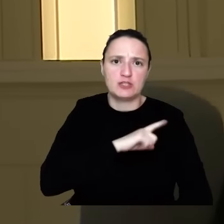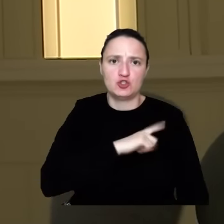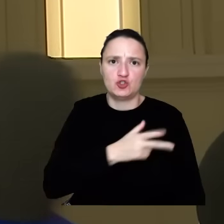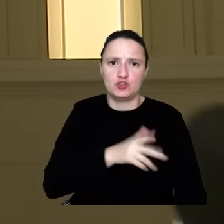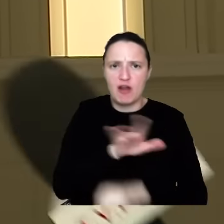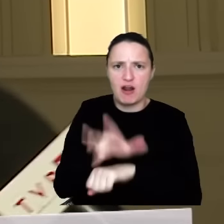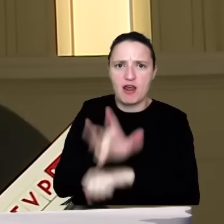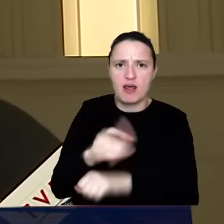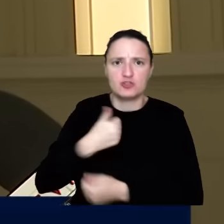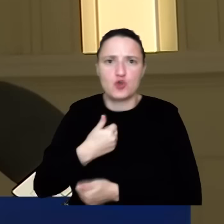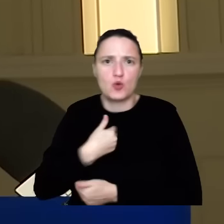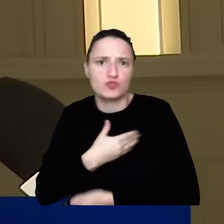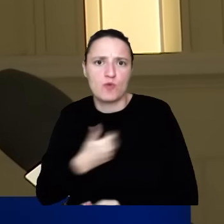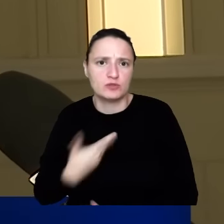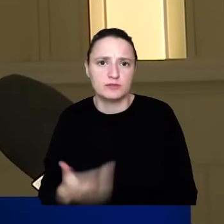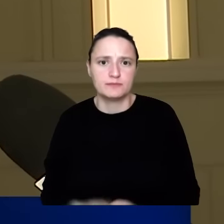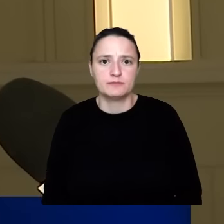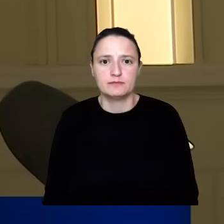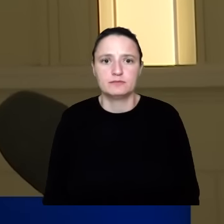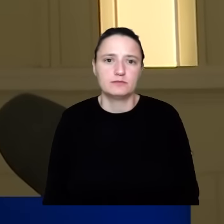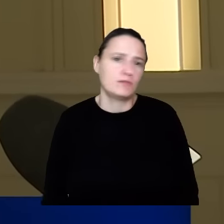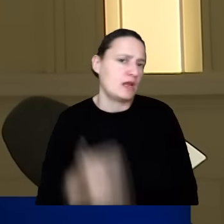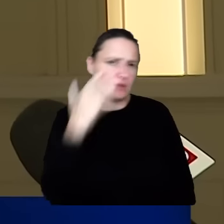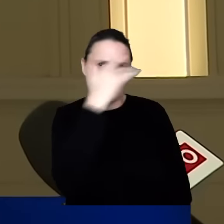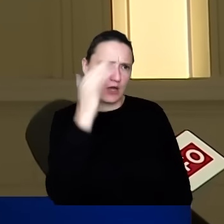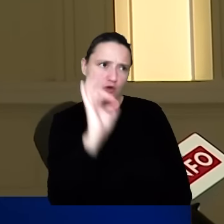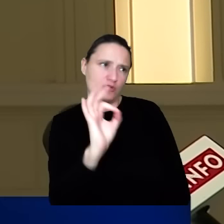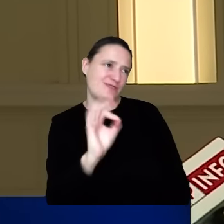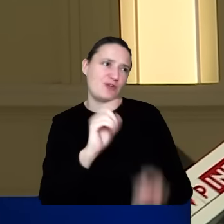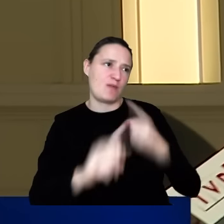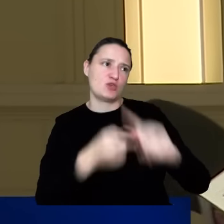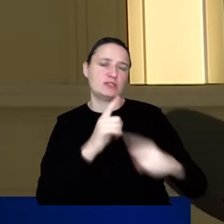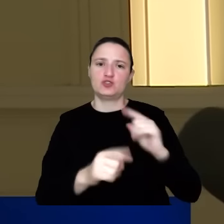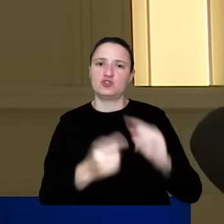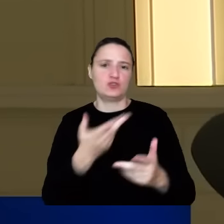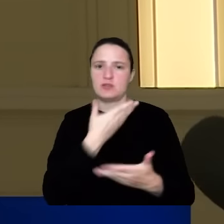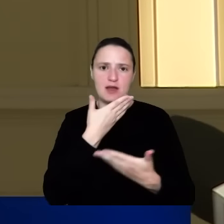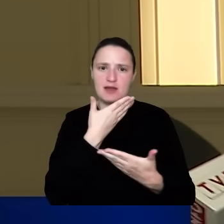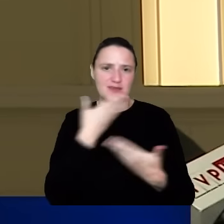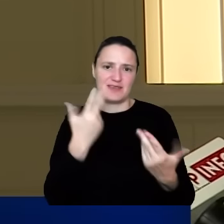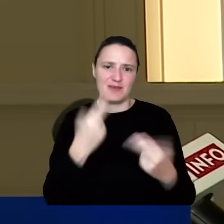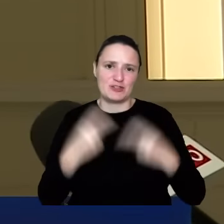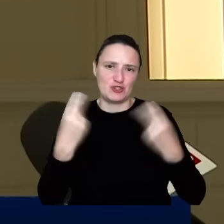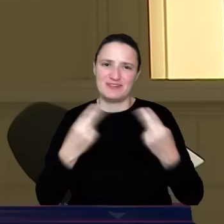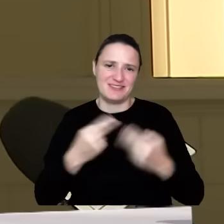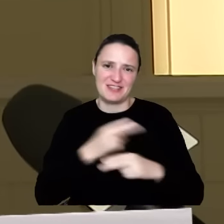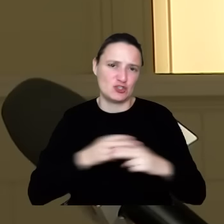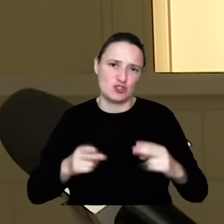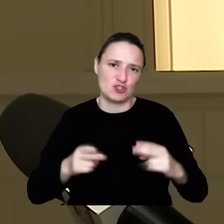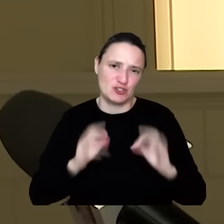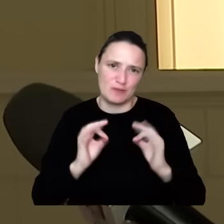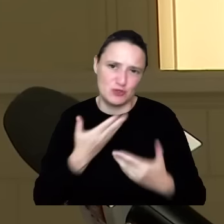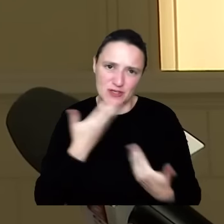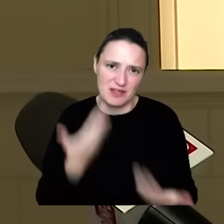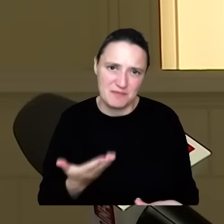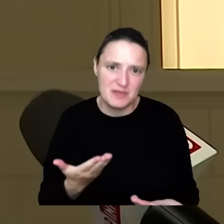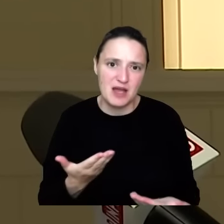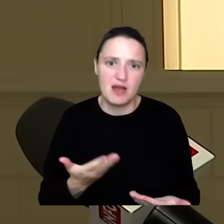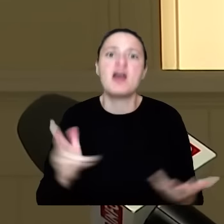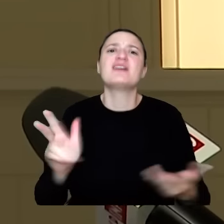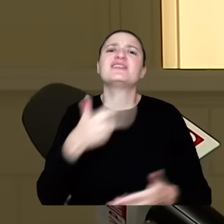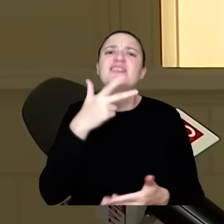Polskiego, żołnierzy. Teza, którą pan wygłasza, jest tezą działacza politycznego, nie ma nic wspólnego z dziennikarstwem. Proszę wskazać, w jakim miejscu